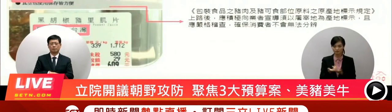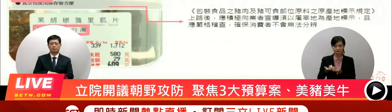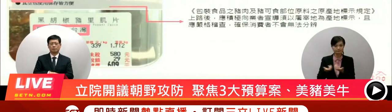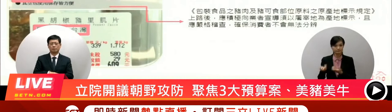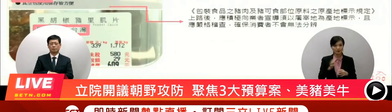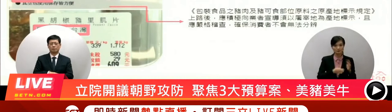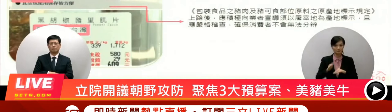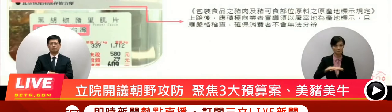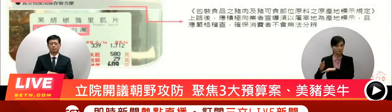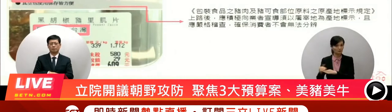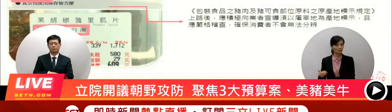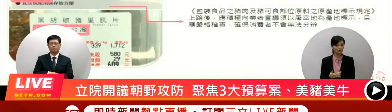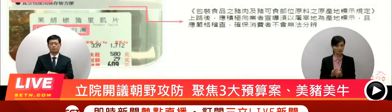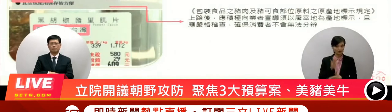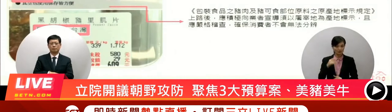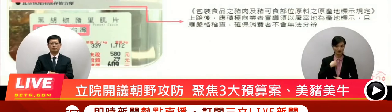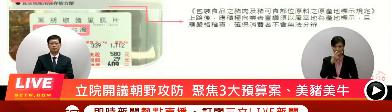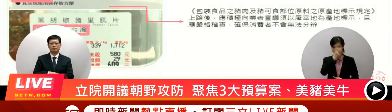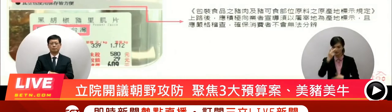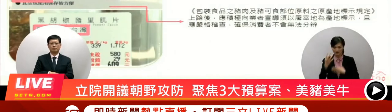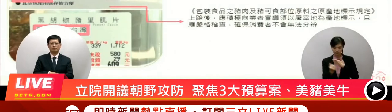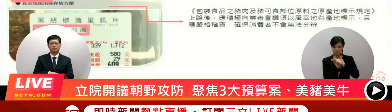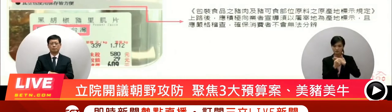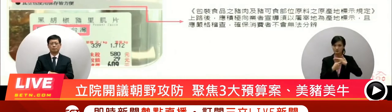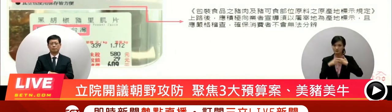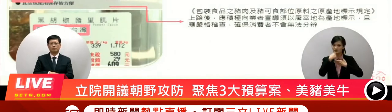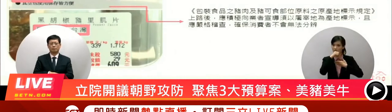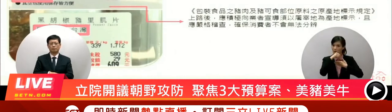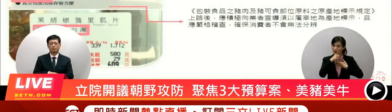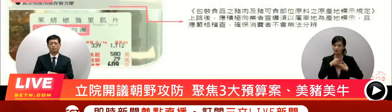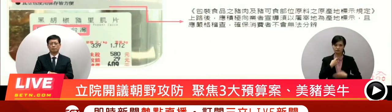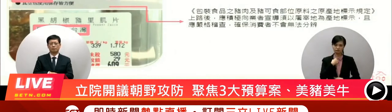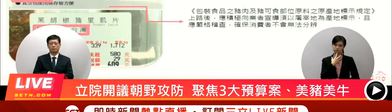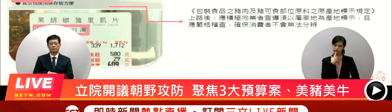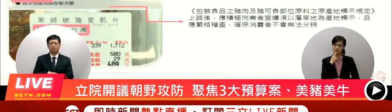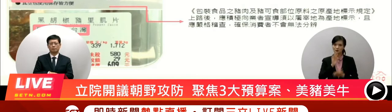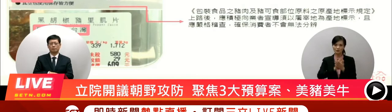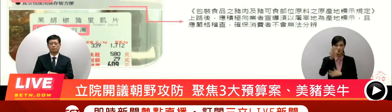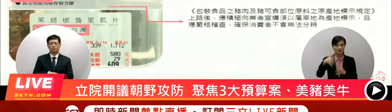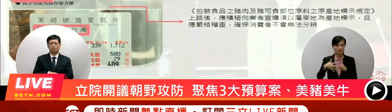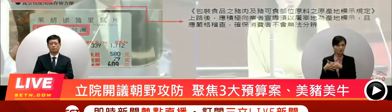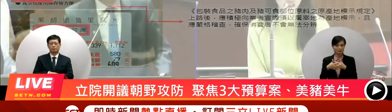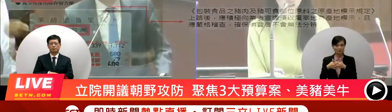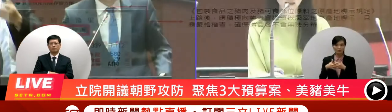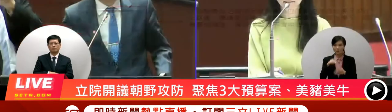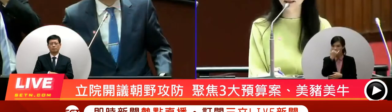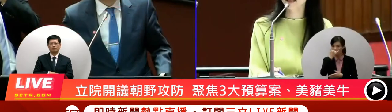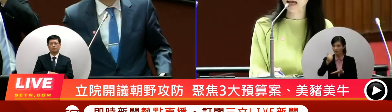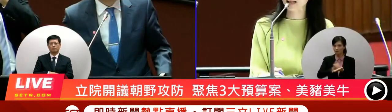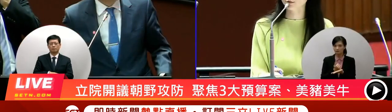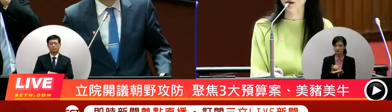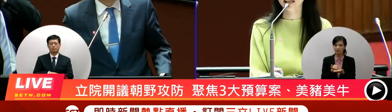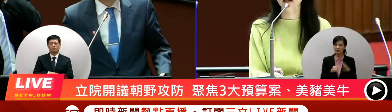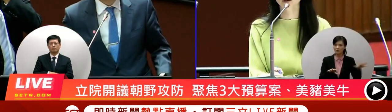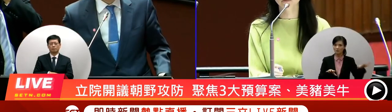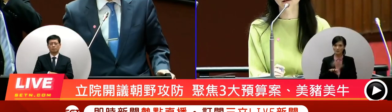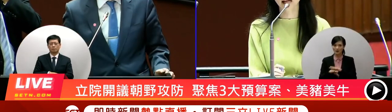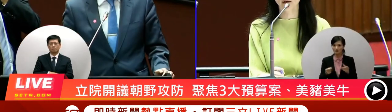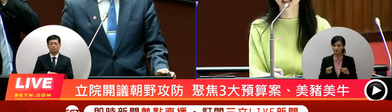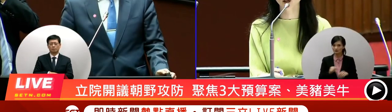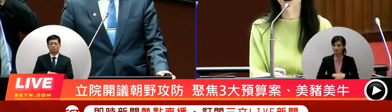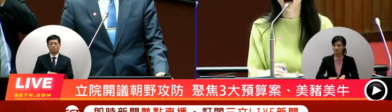然原产地它写台湾，所以大家就质疑说，未来美猪进口会不会有发生这样的事情？明明它的原料就